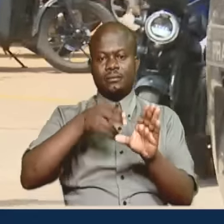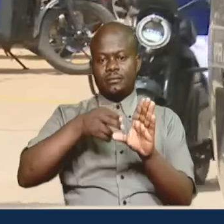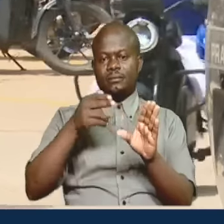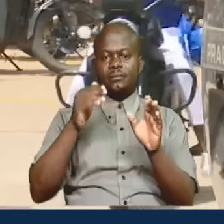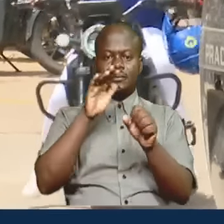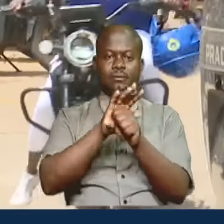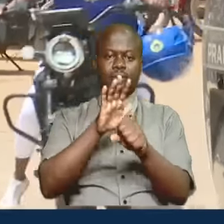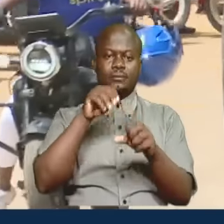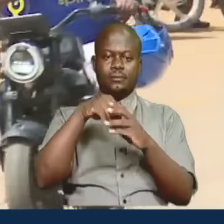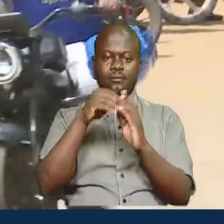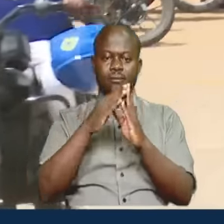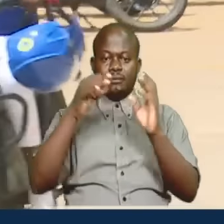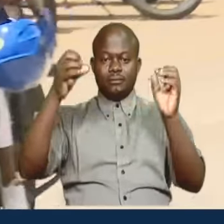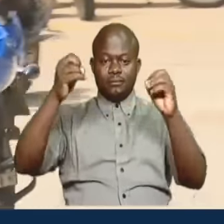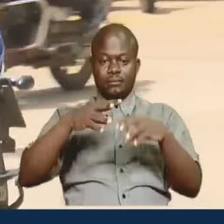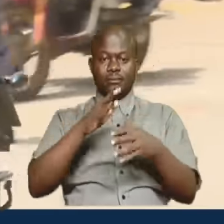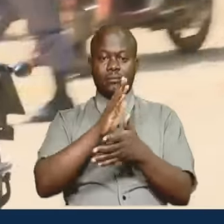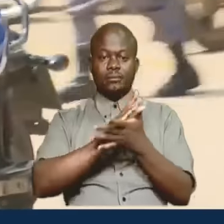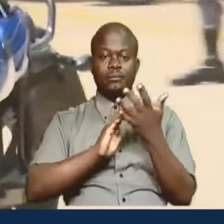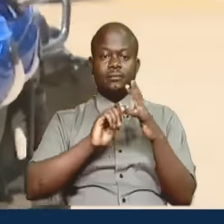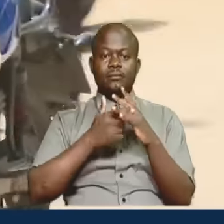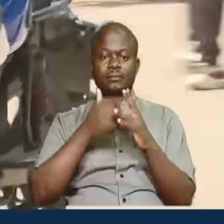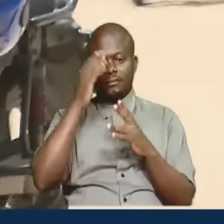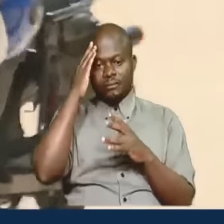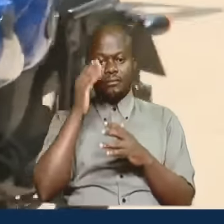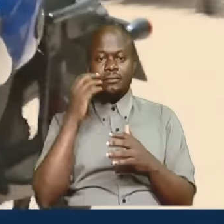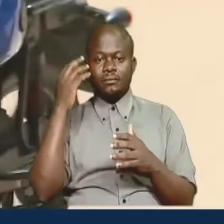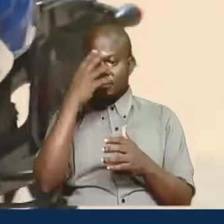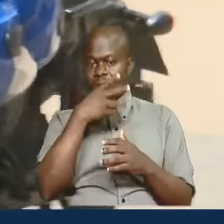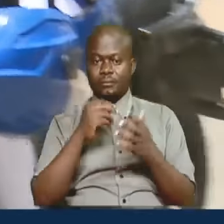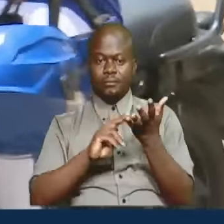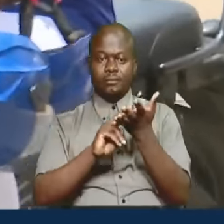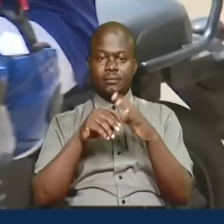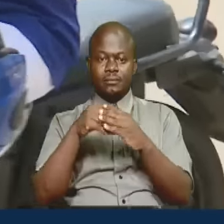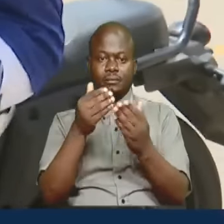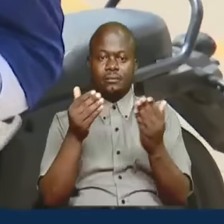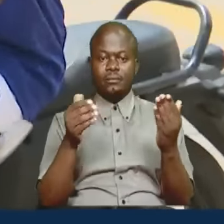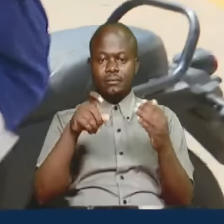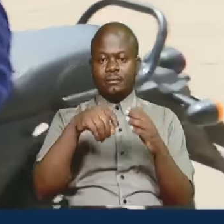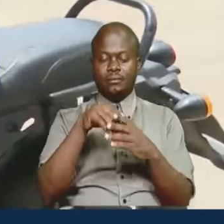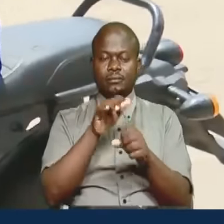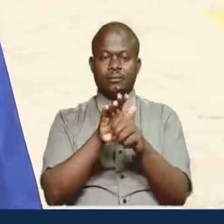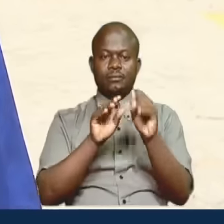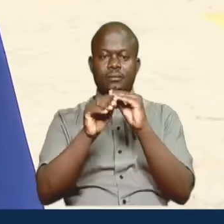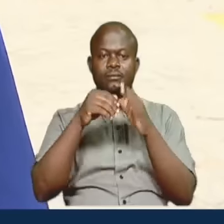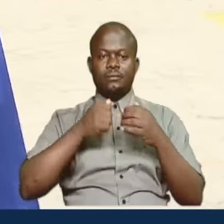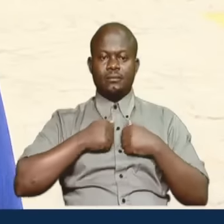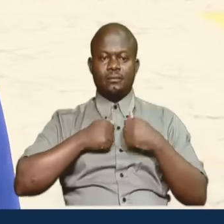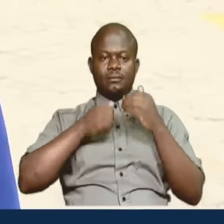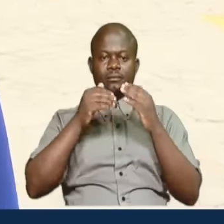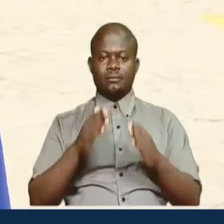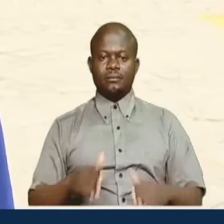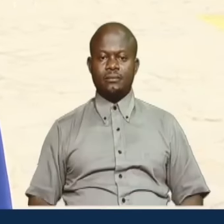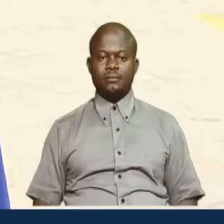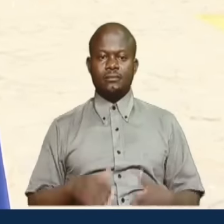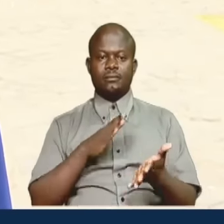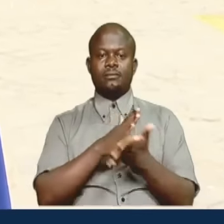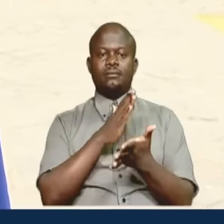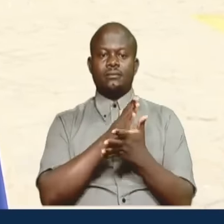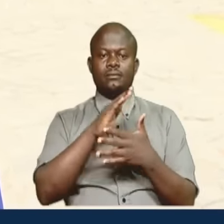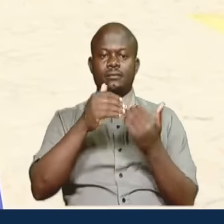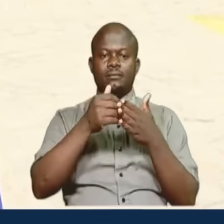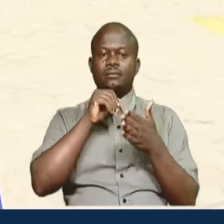mujyi wa Kigali, hari abatangiye kumenya ibyiza by'ukoresha izi moto z'amashanyarazi zikenewe ku isoko ry'u Rwanda. Moto z'amashanyarazi